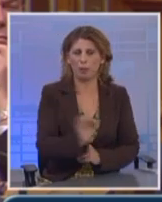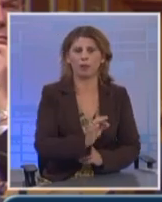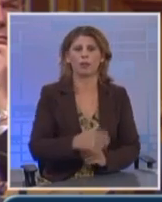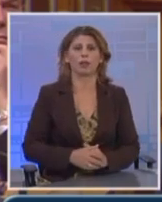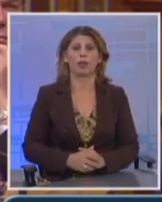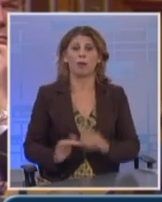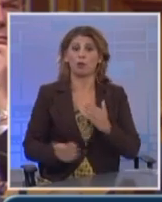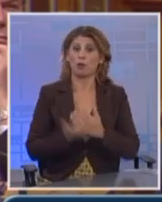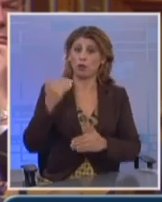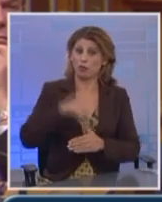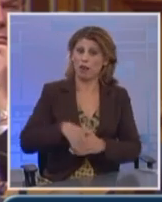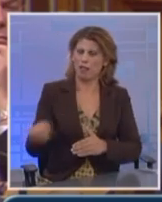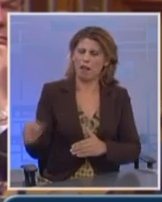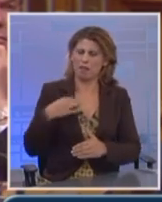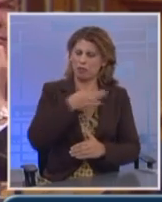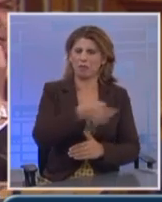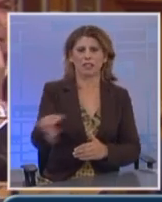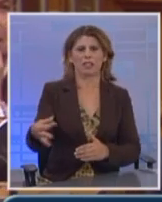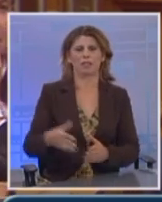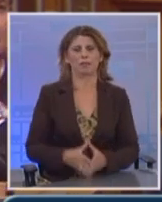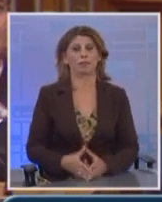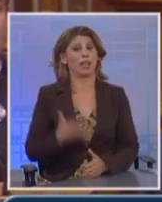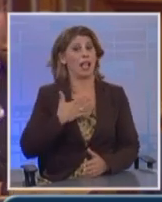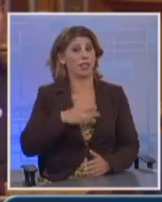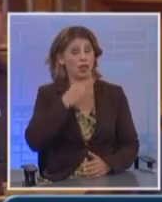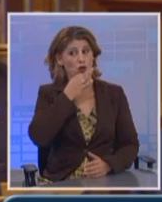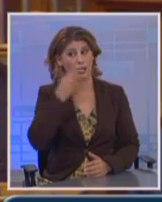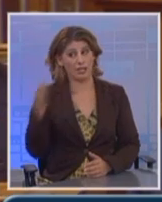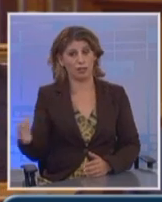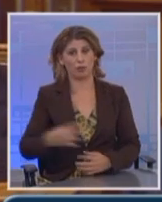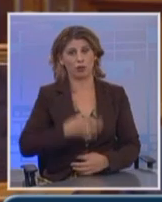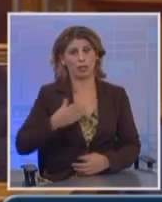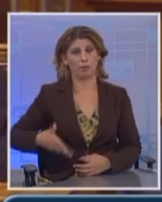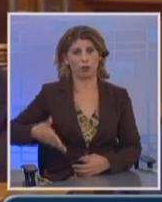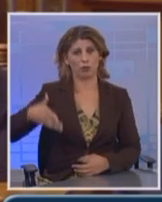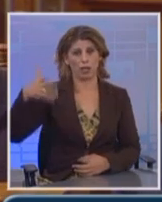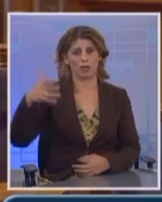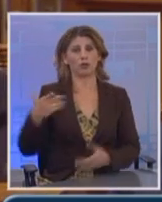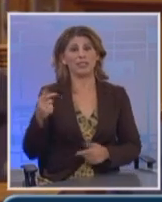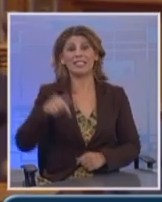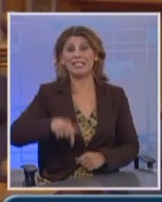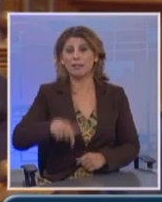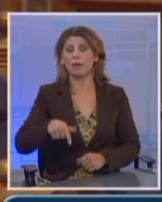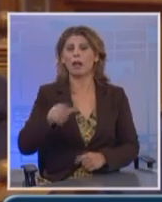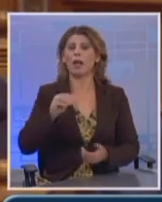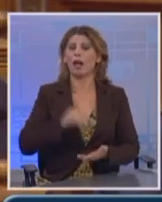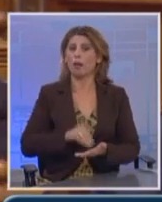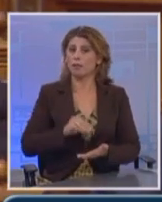το πρωί μέχρι το βράδυ αυτό λέτε. Θέλω λοιπόν να σας πω, κύριε Μητσοτάκη, ότι σήμερα επίσης